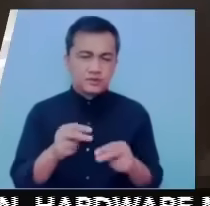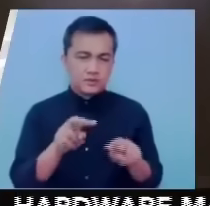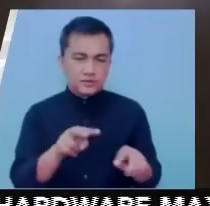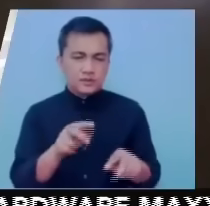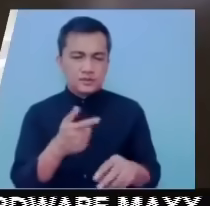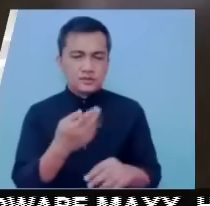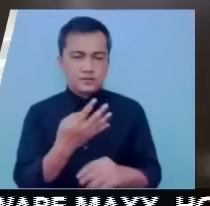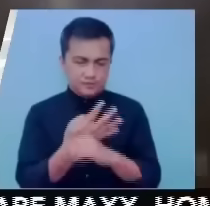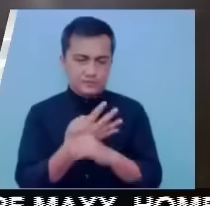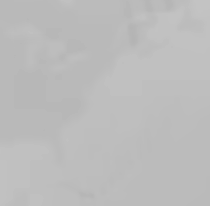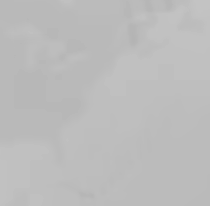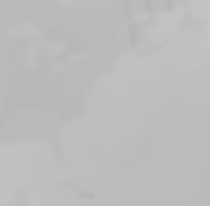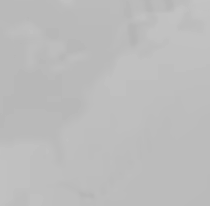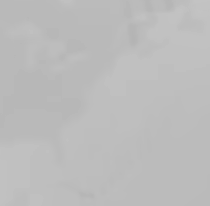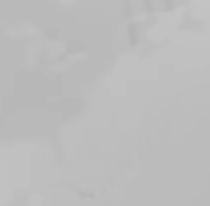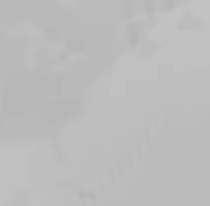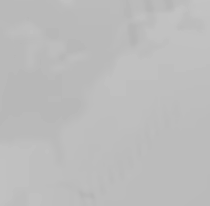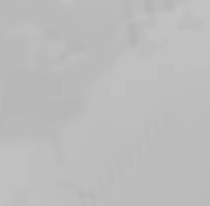24